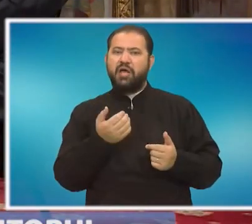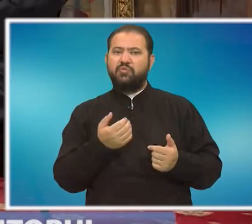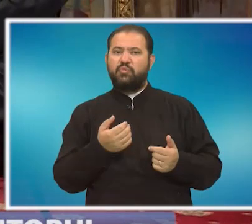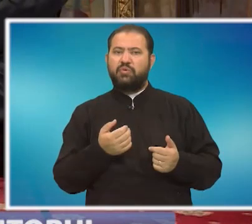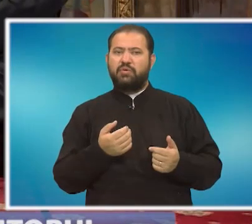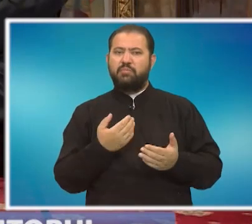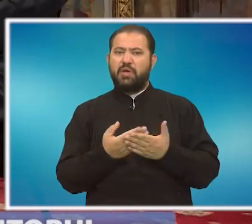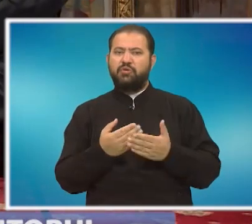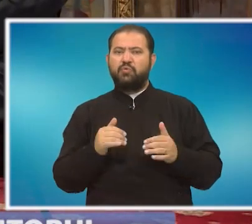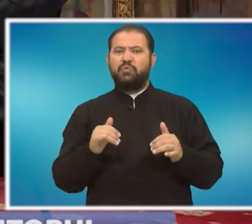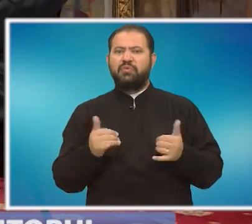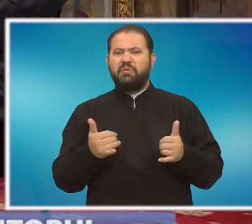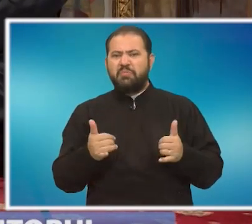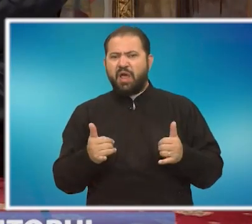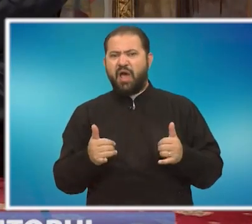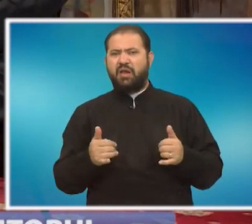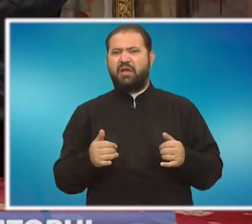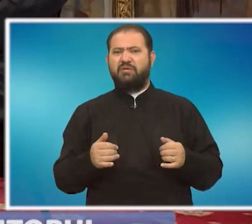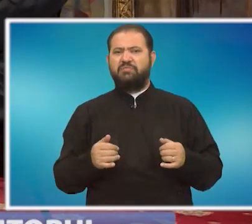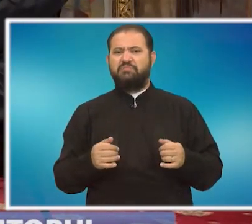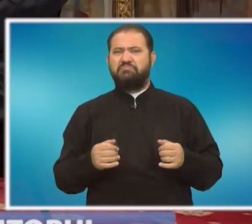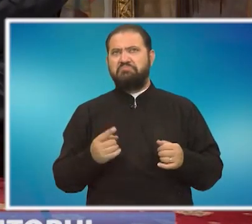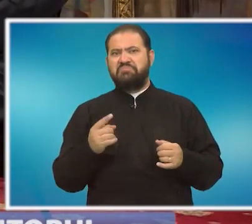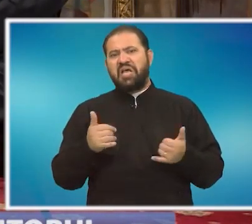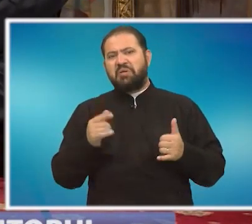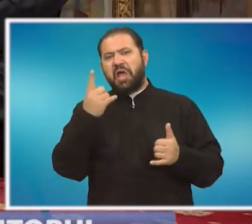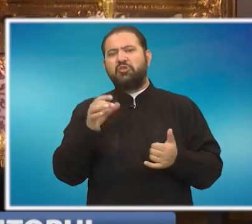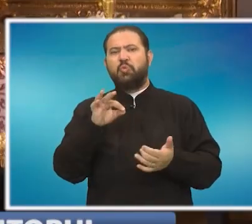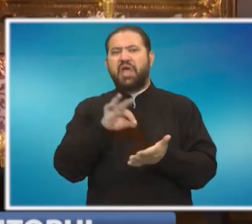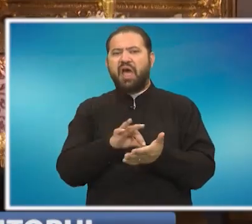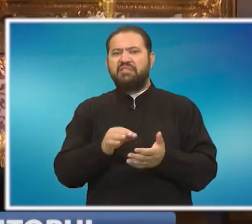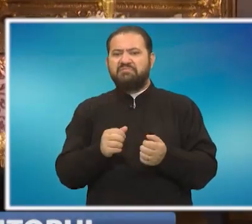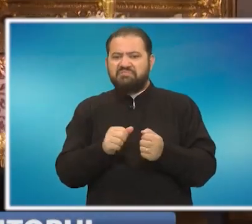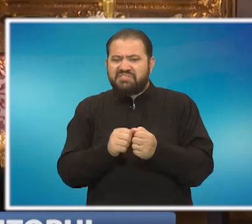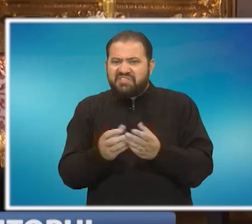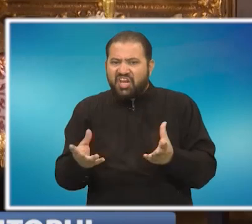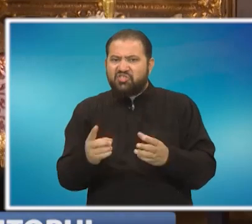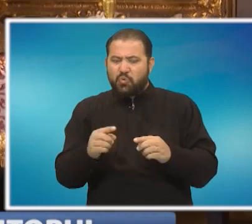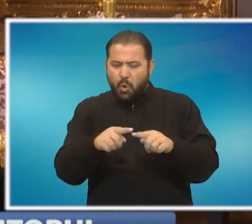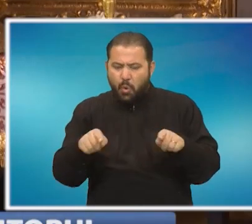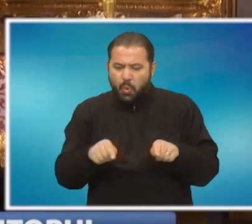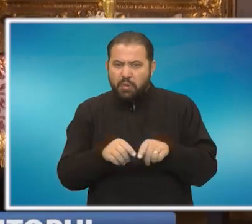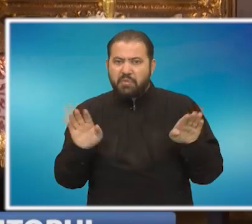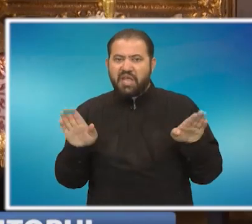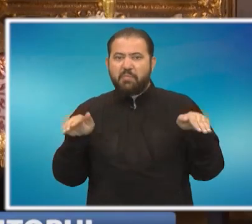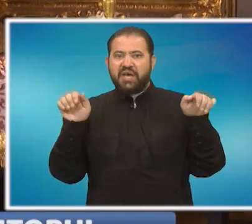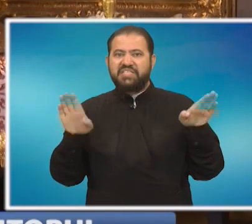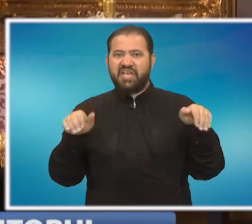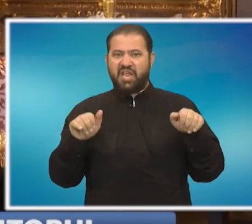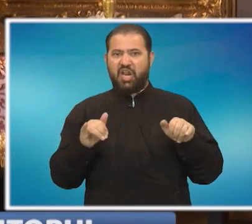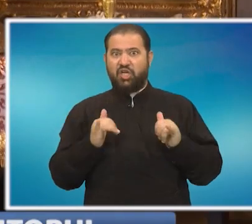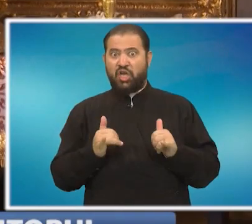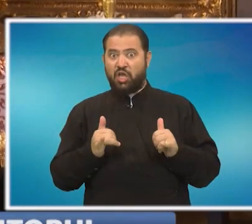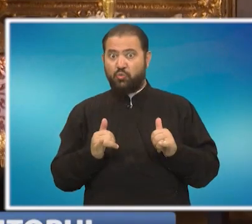întâmplarea nefericită cu stricarea cuibușorului de păsărele arată o puritate